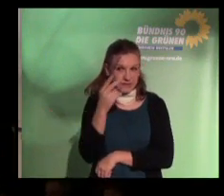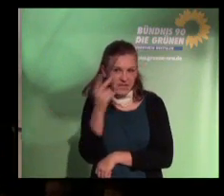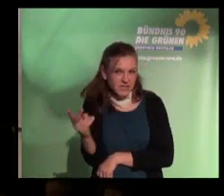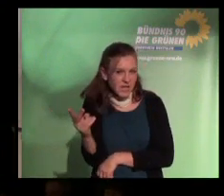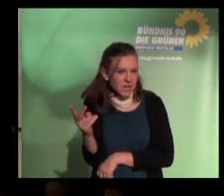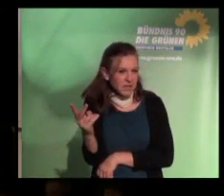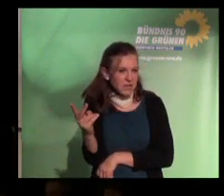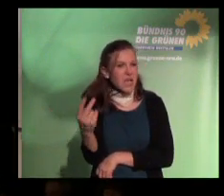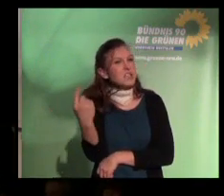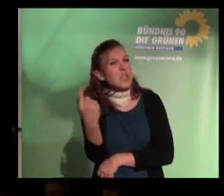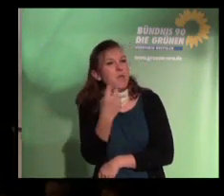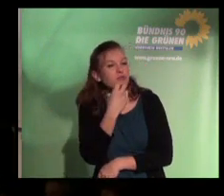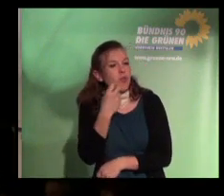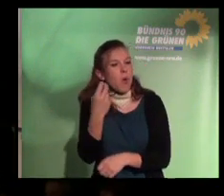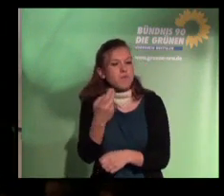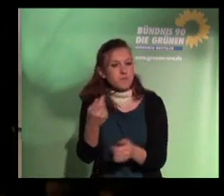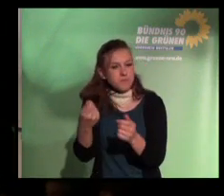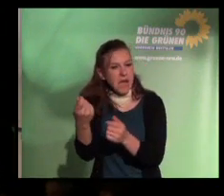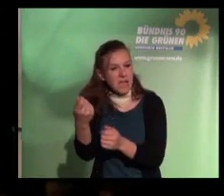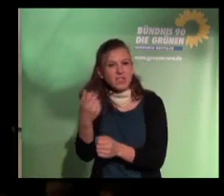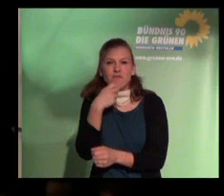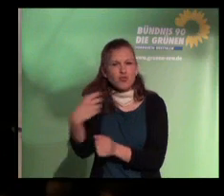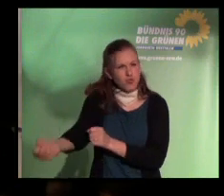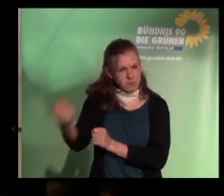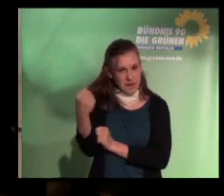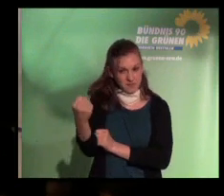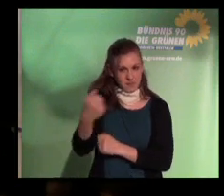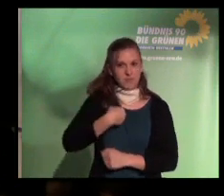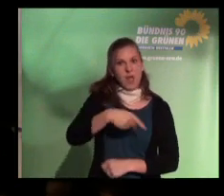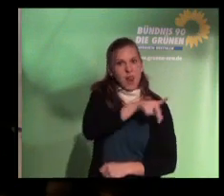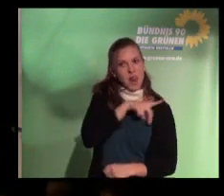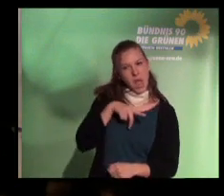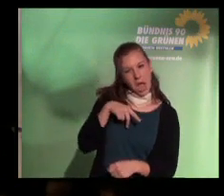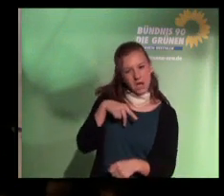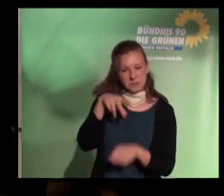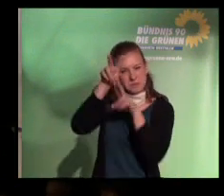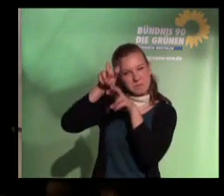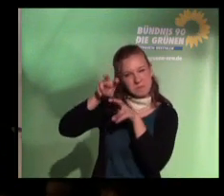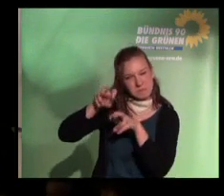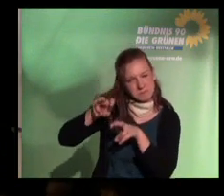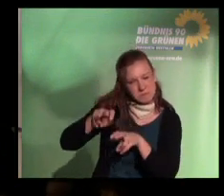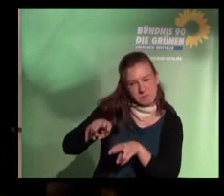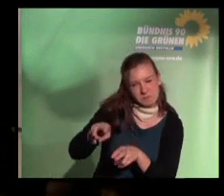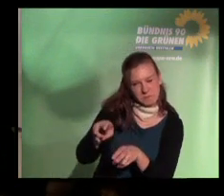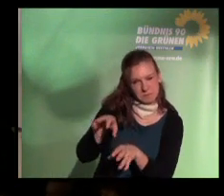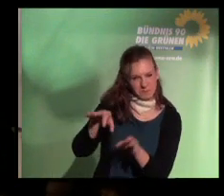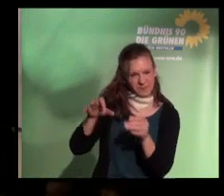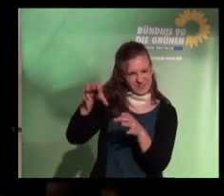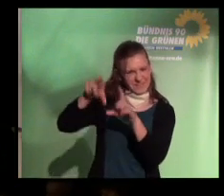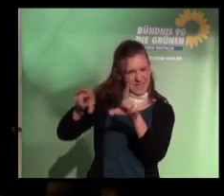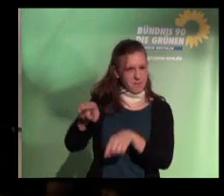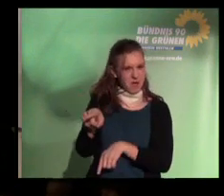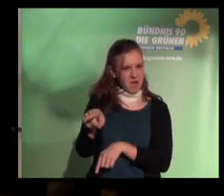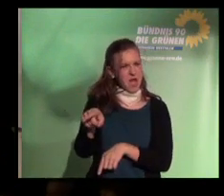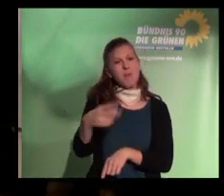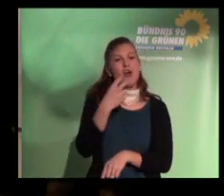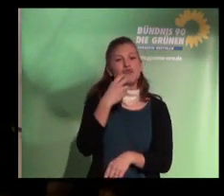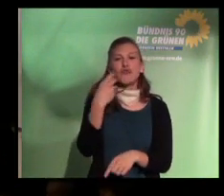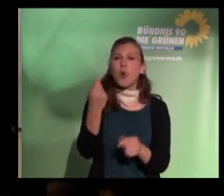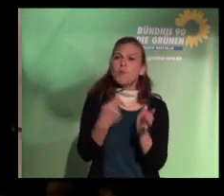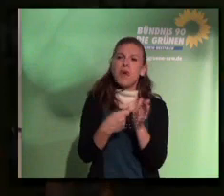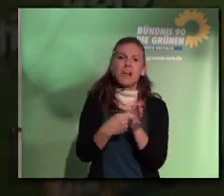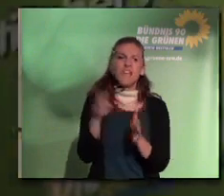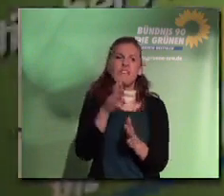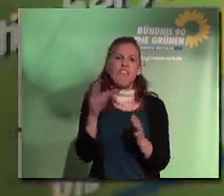will die Strompreise bremsen. Ich habe mich ja lange damit beschäftigt. Ja? Und wer hat denn eigentlich die Strompreise